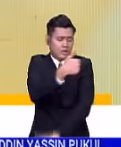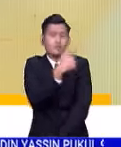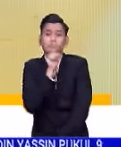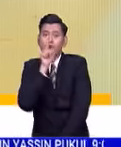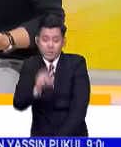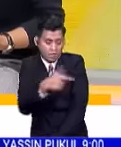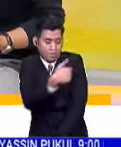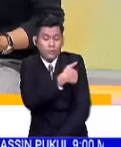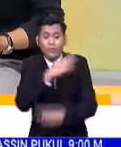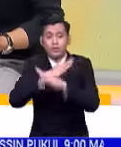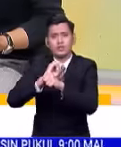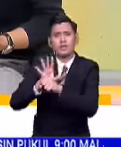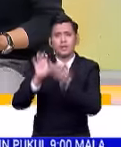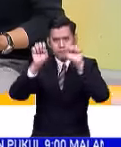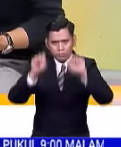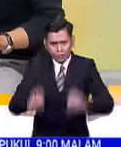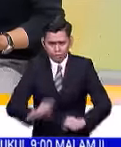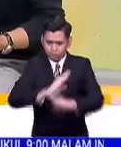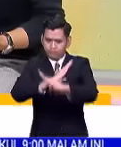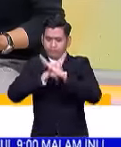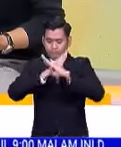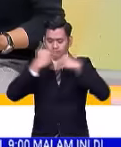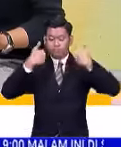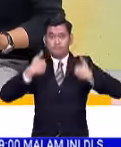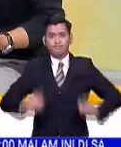meningkatkan daya tahan tubuh melawan penyakit.